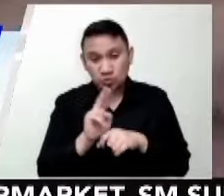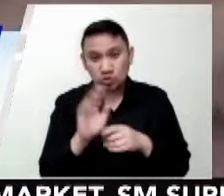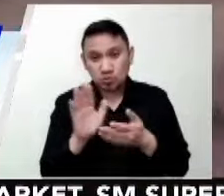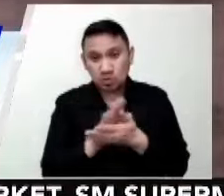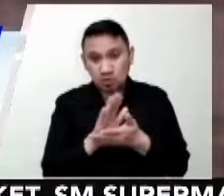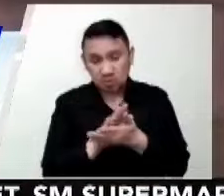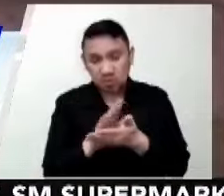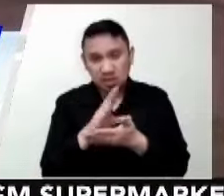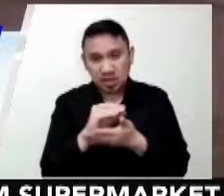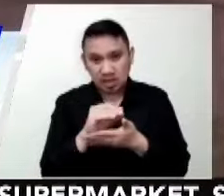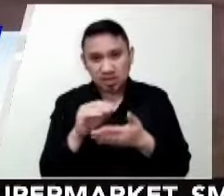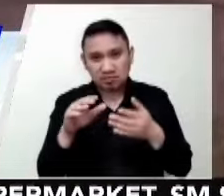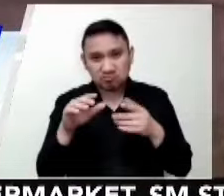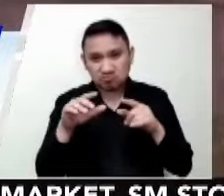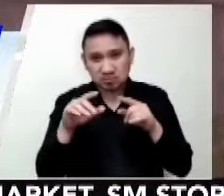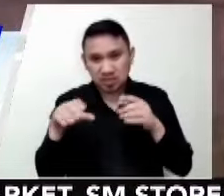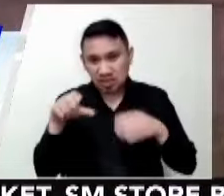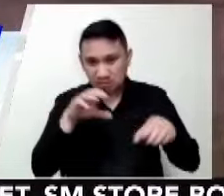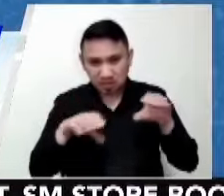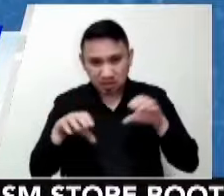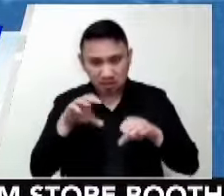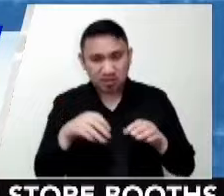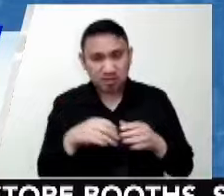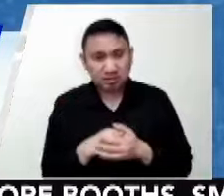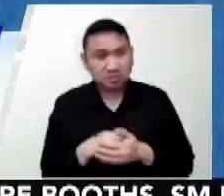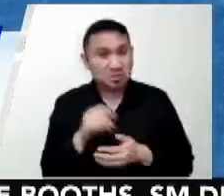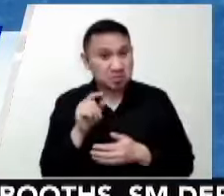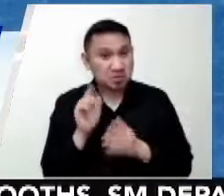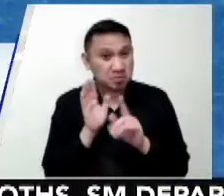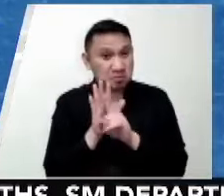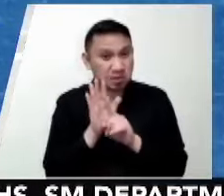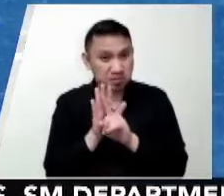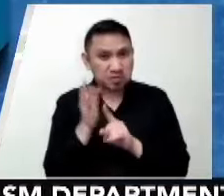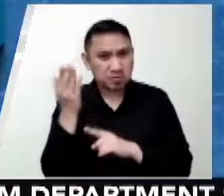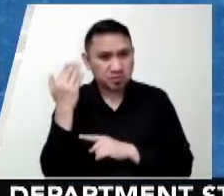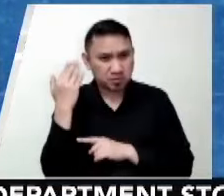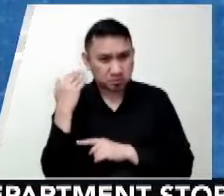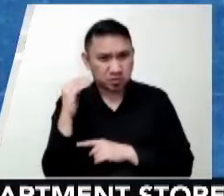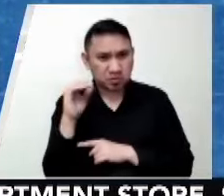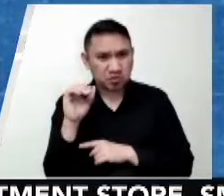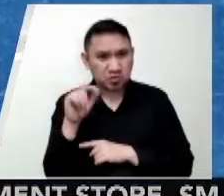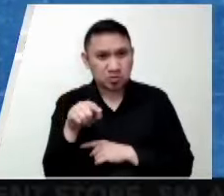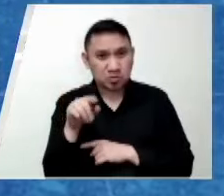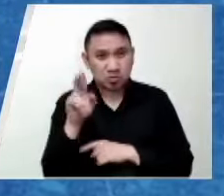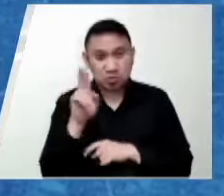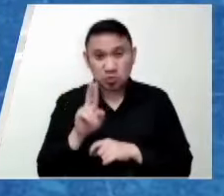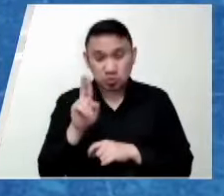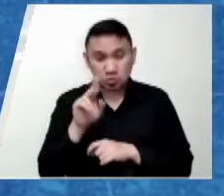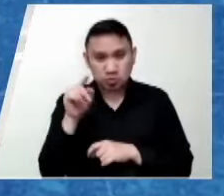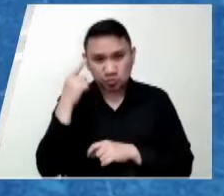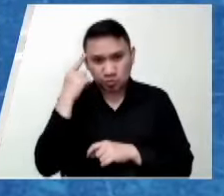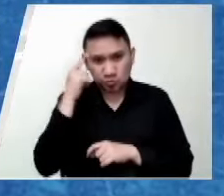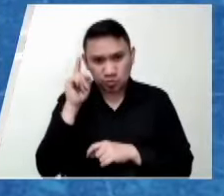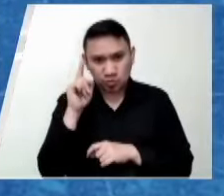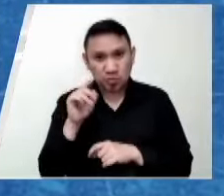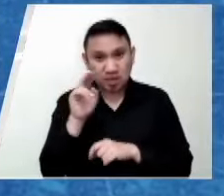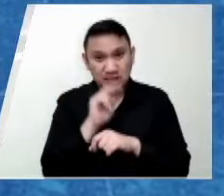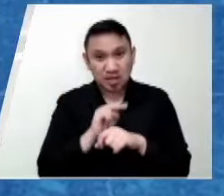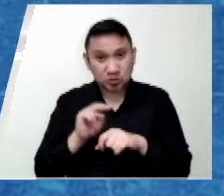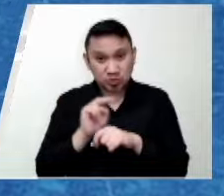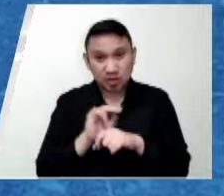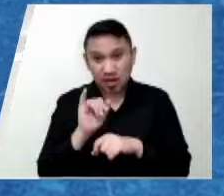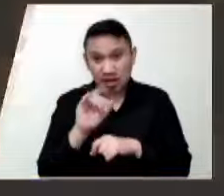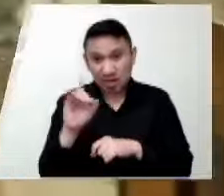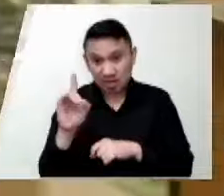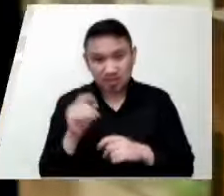ang mga images. Naging sikat ang Afghan box camera sa Afghanistan dahil ginamit ito sa pagkuha ng kanilang national ID noong unang panahon. Ang tawag dito